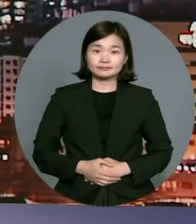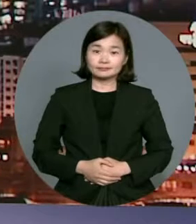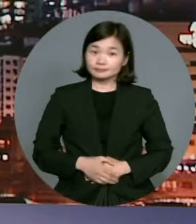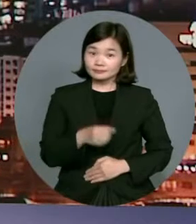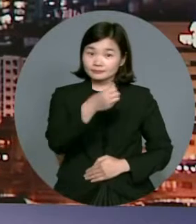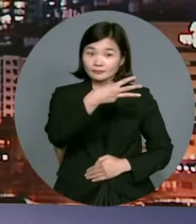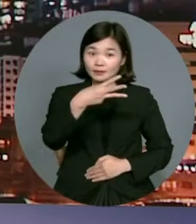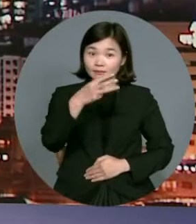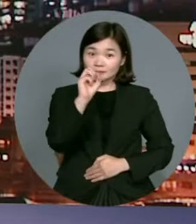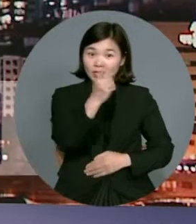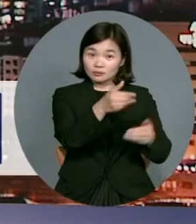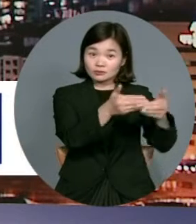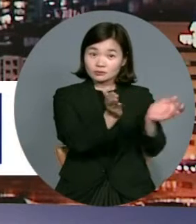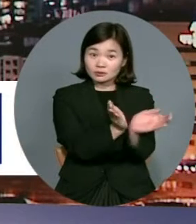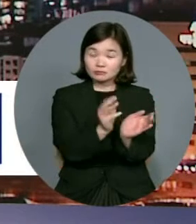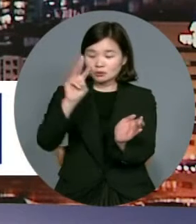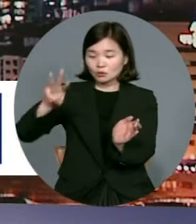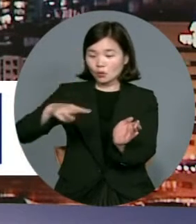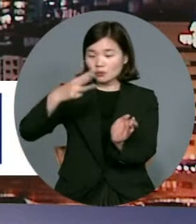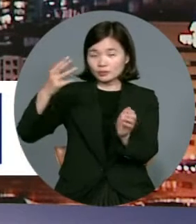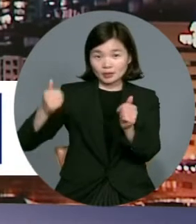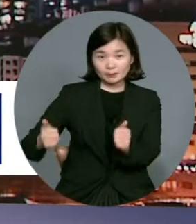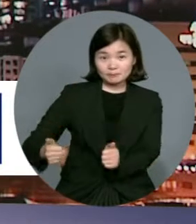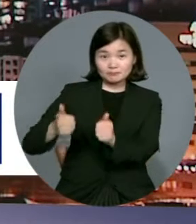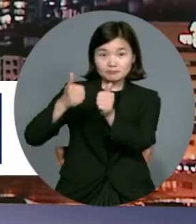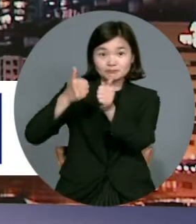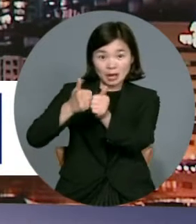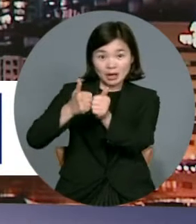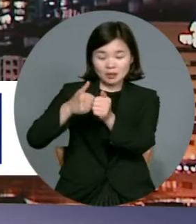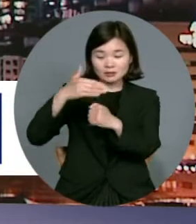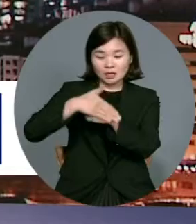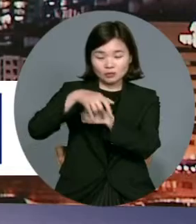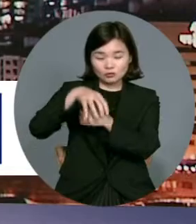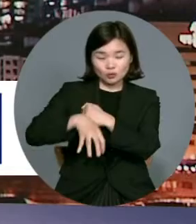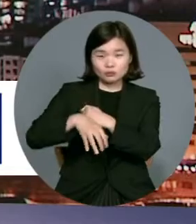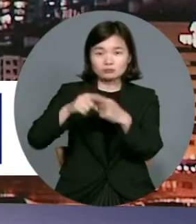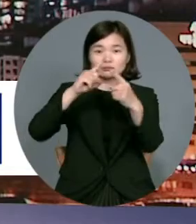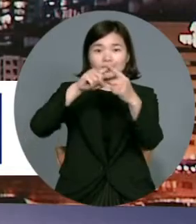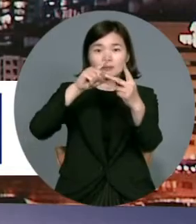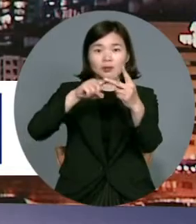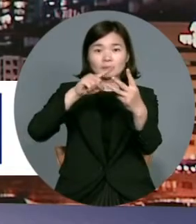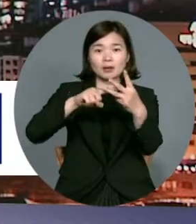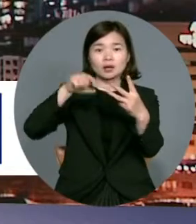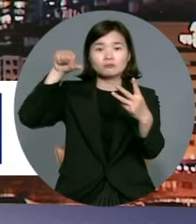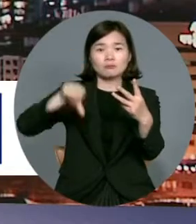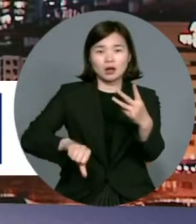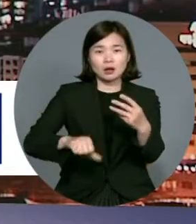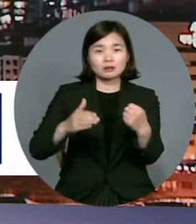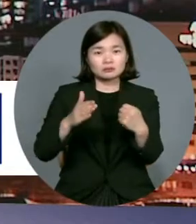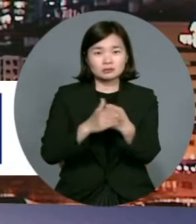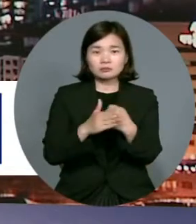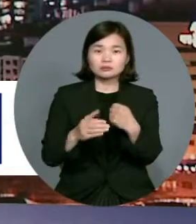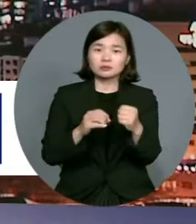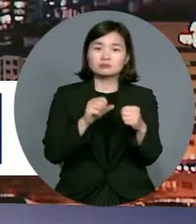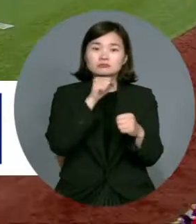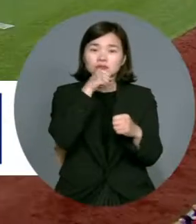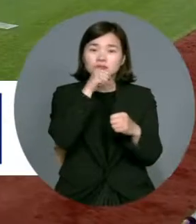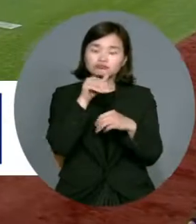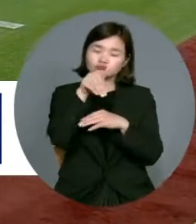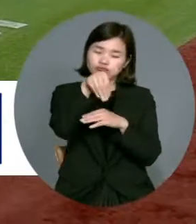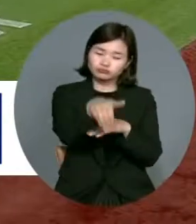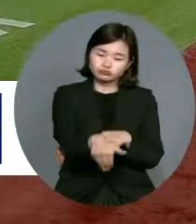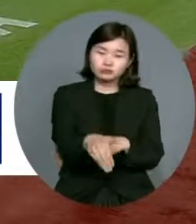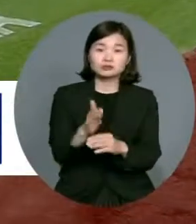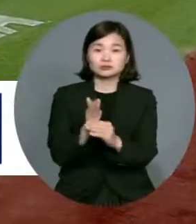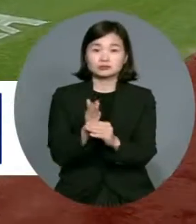프로야구 삼성 라이온즈가 롯데를 상대로 한 주말 홈 3연전을 모두 내주면서 초반 부진에서 벗어나지 못하고